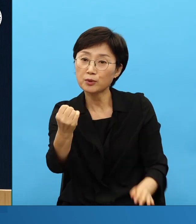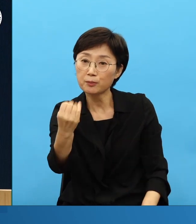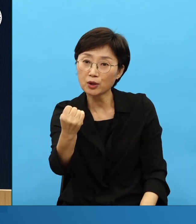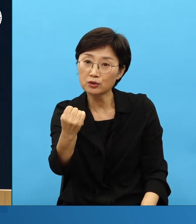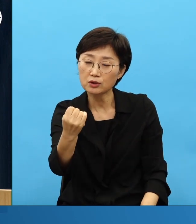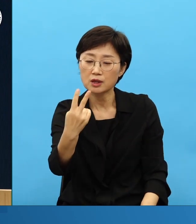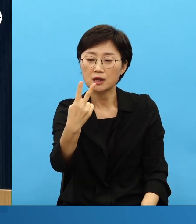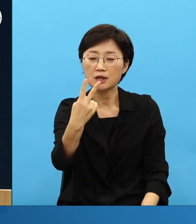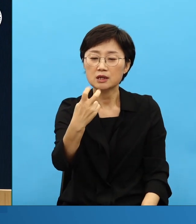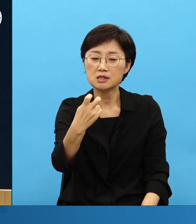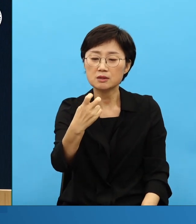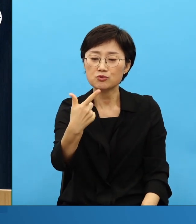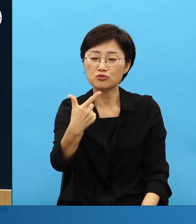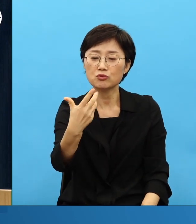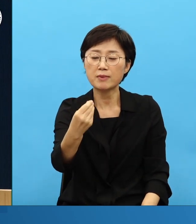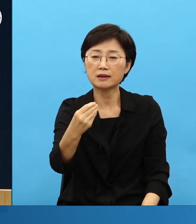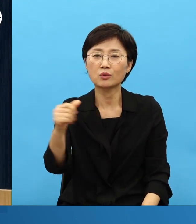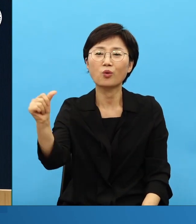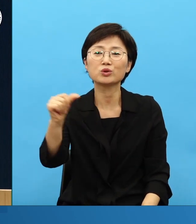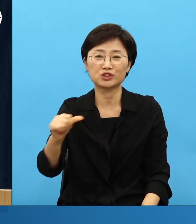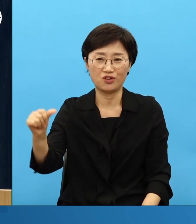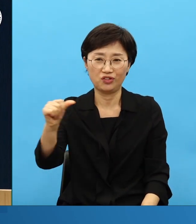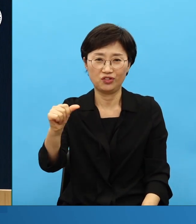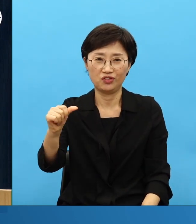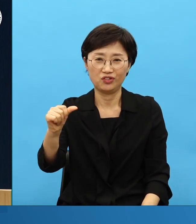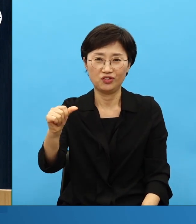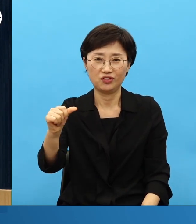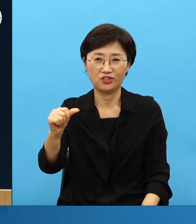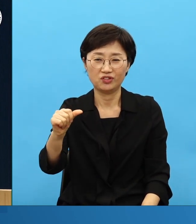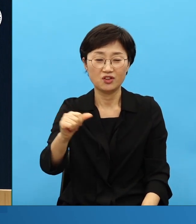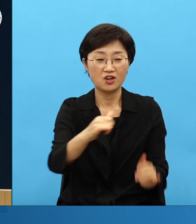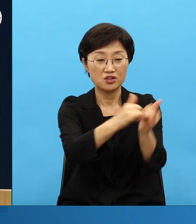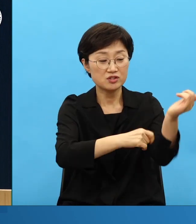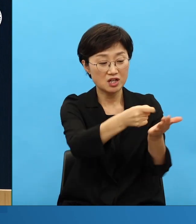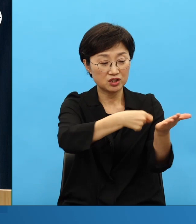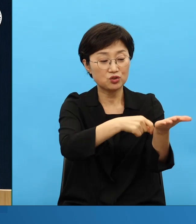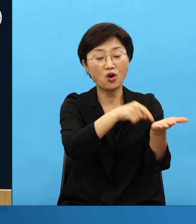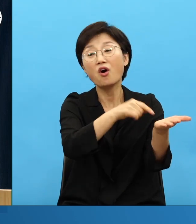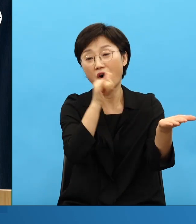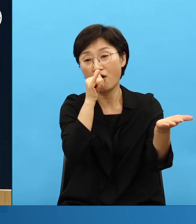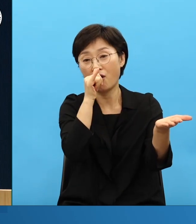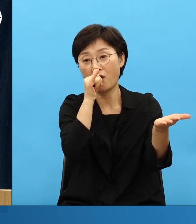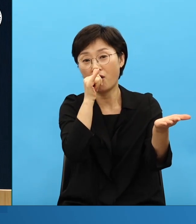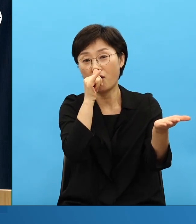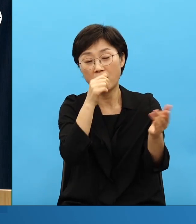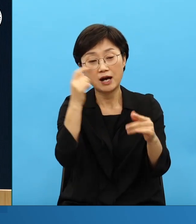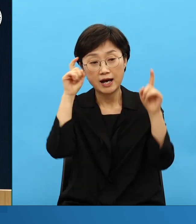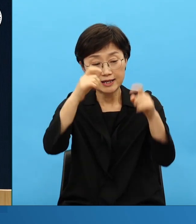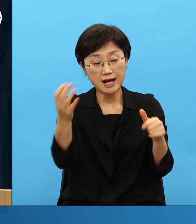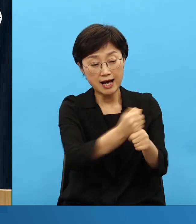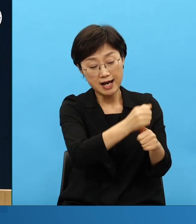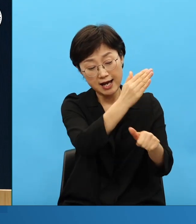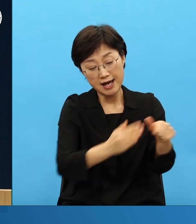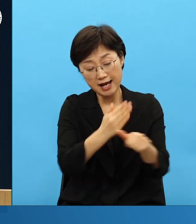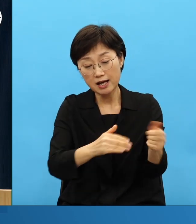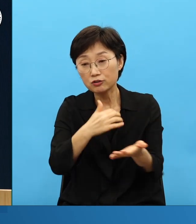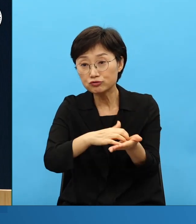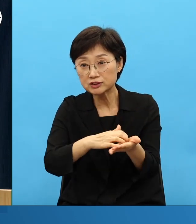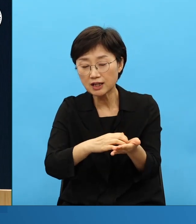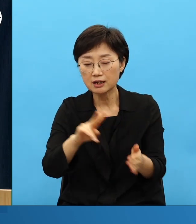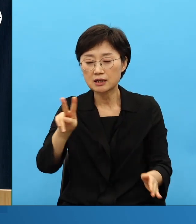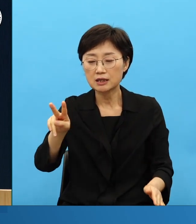게 26만 5천 마리로 기록이 나왔어요. All the pigeons and all the other animals, take that out, excluding that, just the sheep and lambs